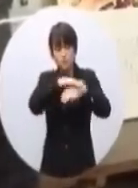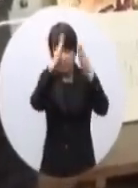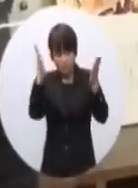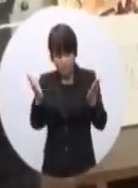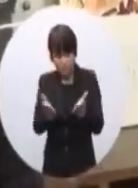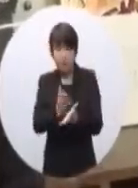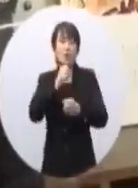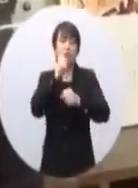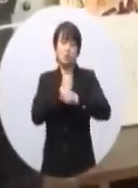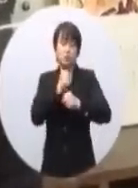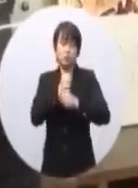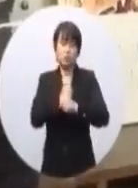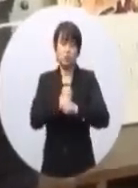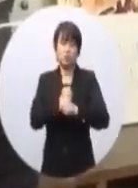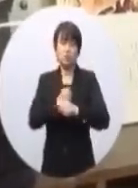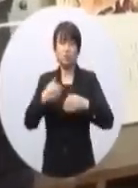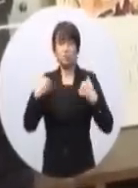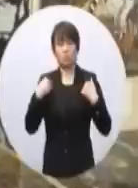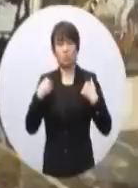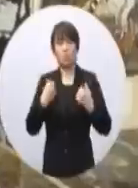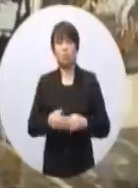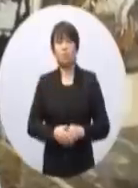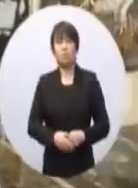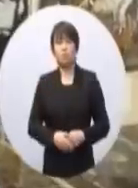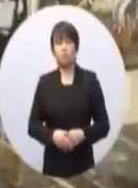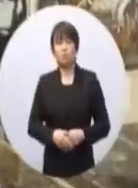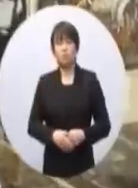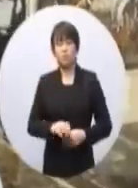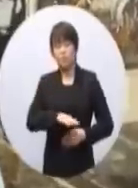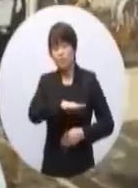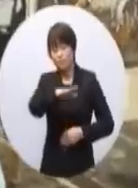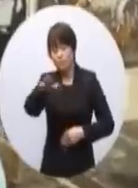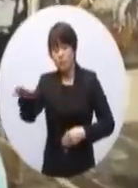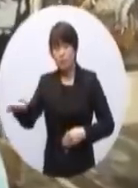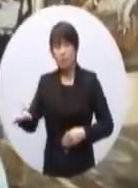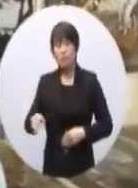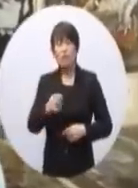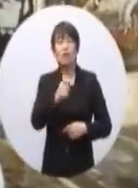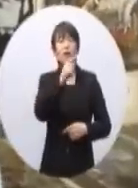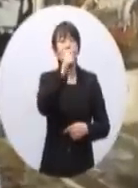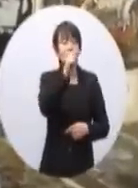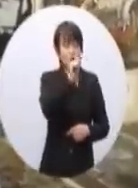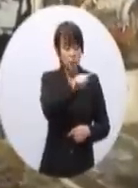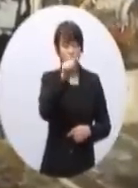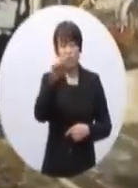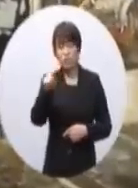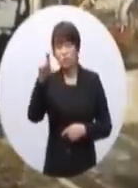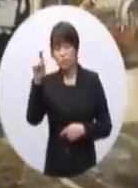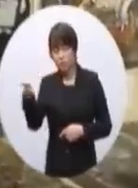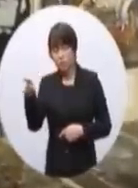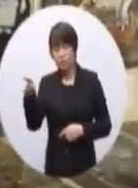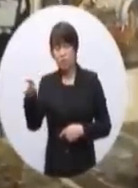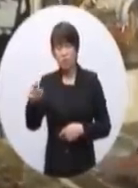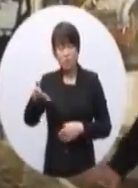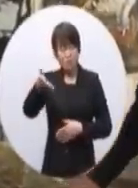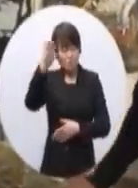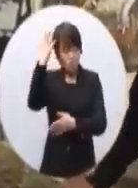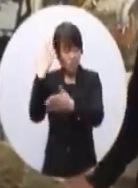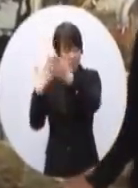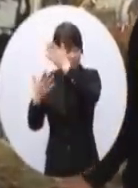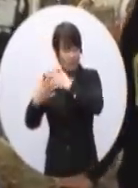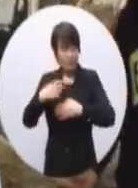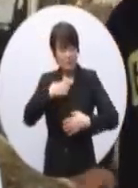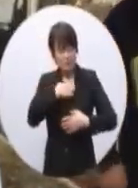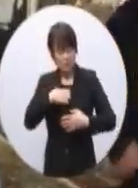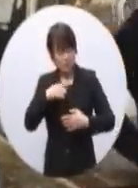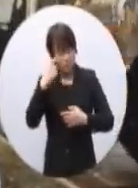でしていかないといけないと思います。 みんなが一人一人、昔辛い思いがあった人